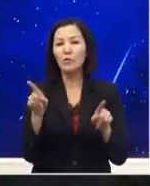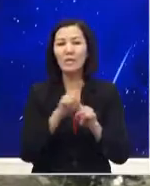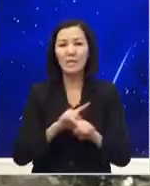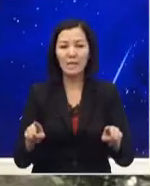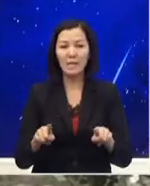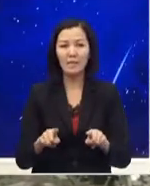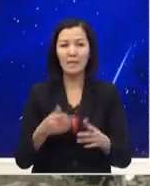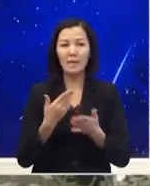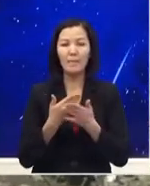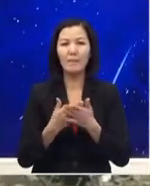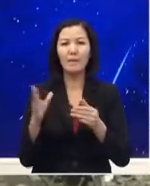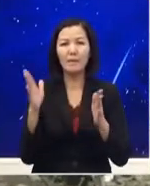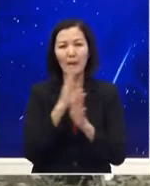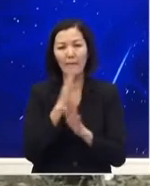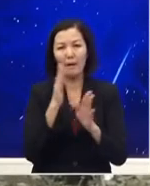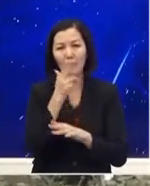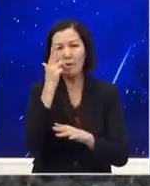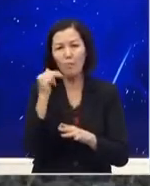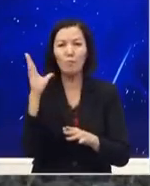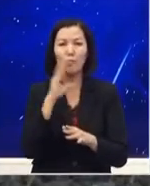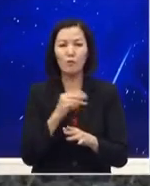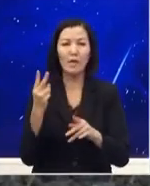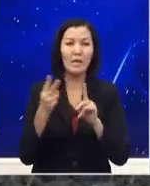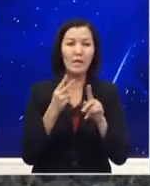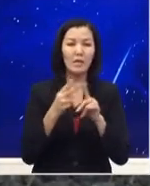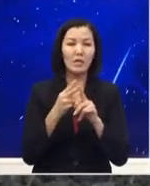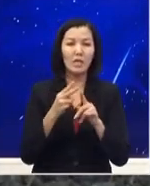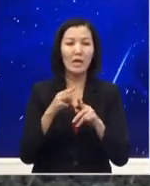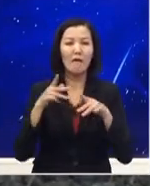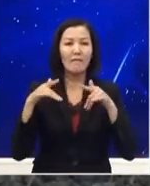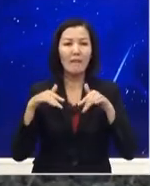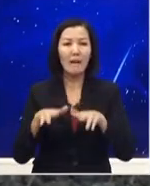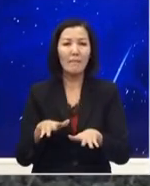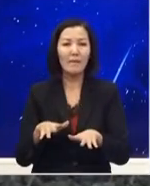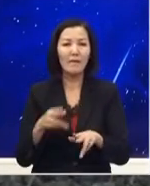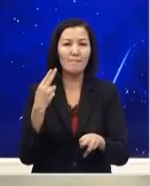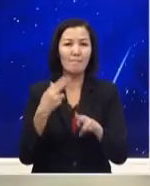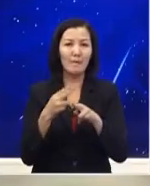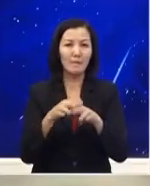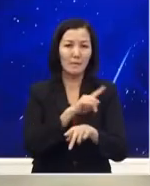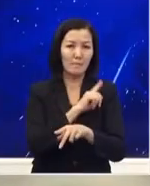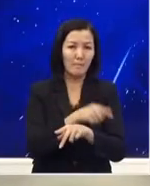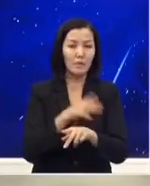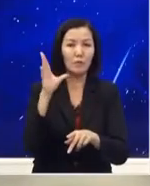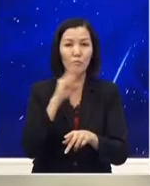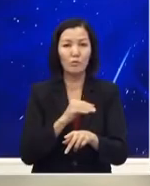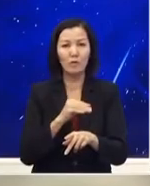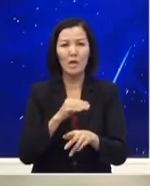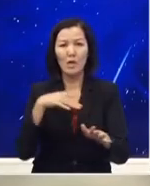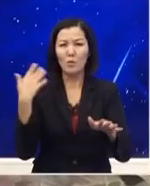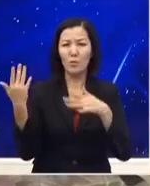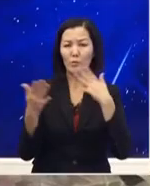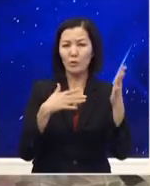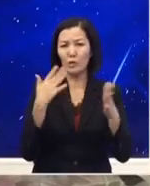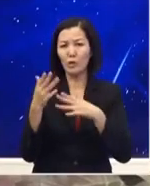Алдымен ол кез келген ортаға бейімделгіш. Екінші қасиеті тамыры тереңге кетеді, діңі шымырда мығым болады. Анау мынау нөсер дауылға